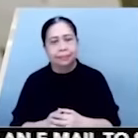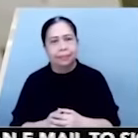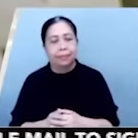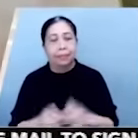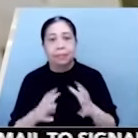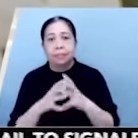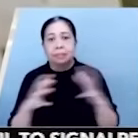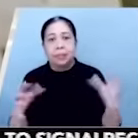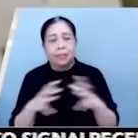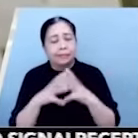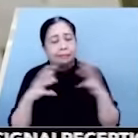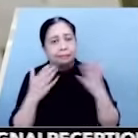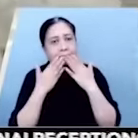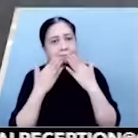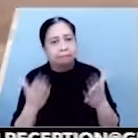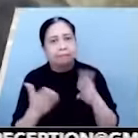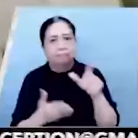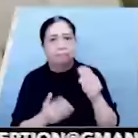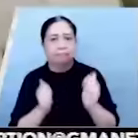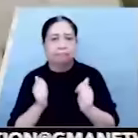Jacqueline na si Andy Eigenman.